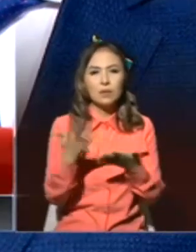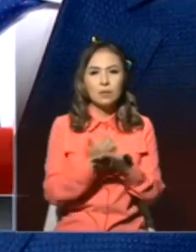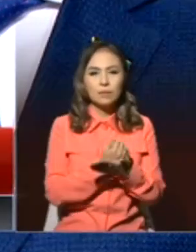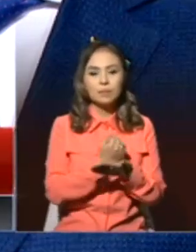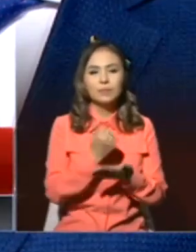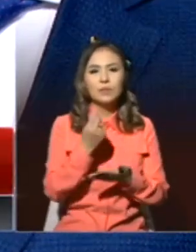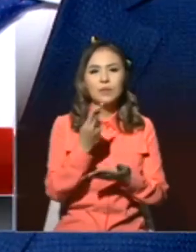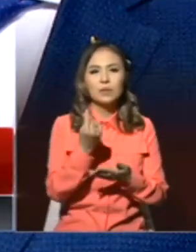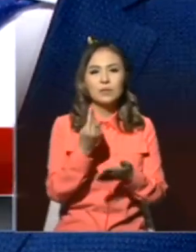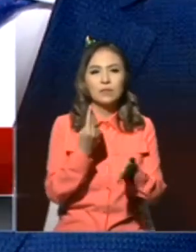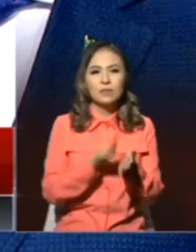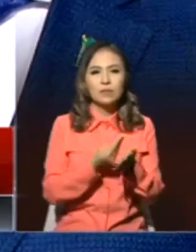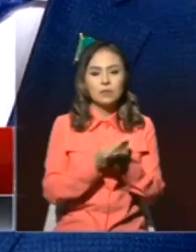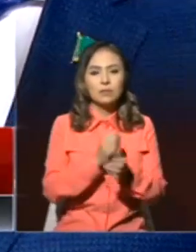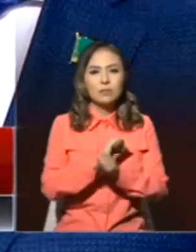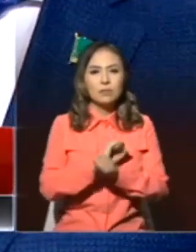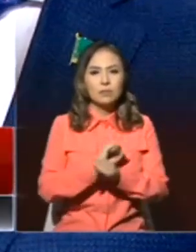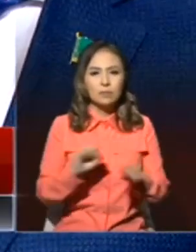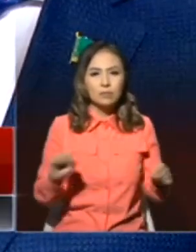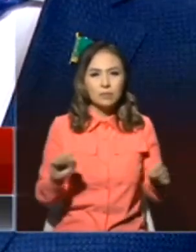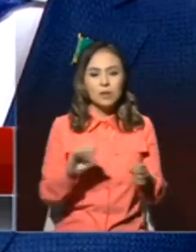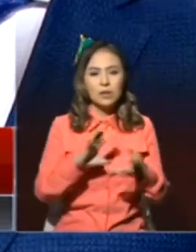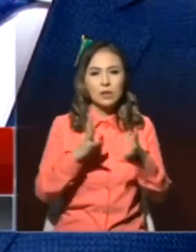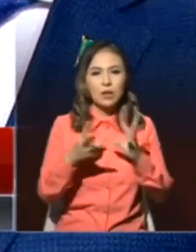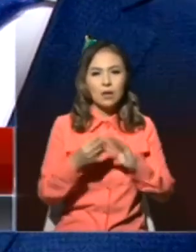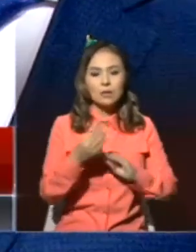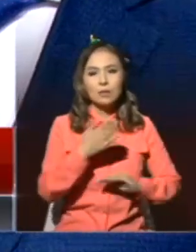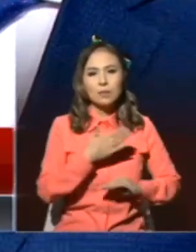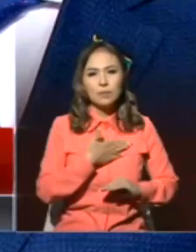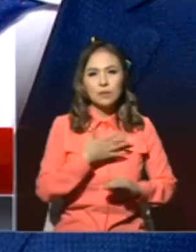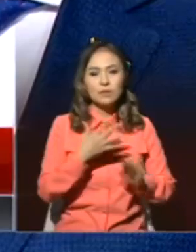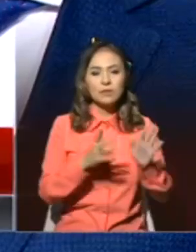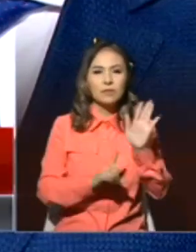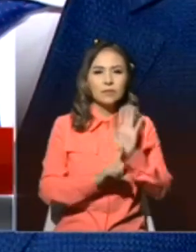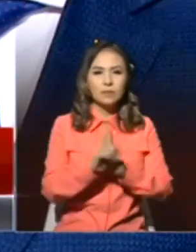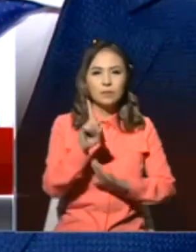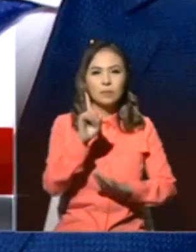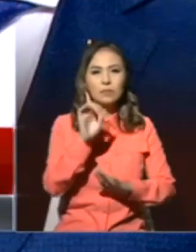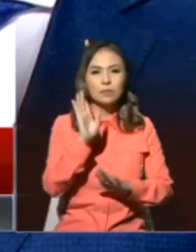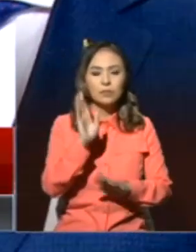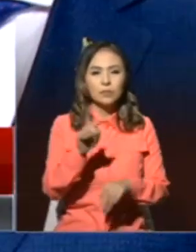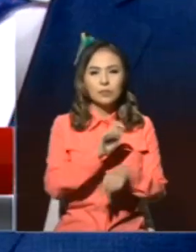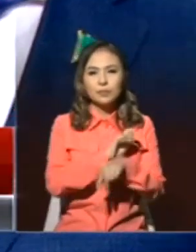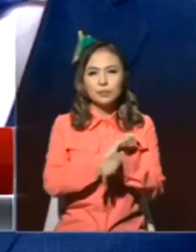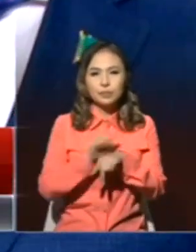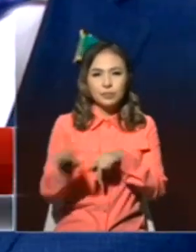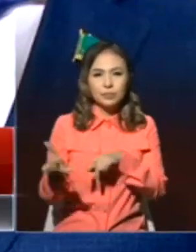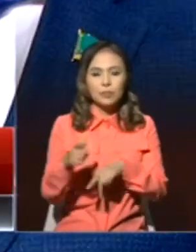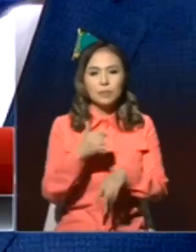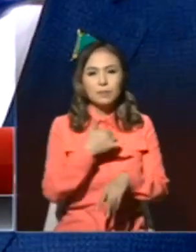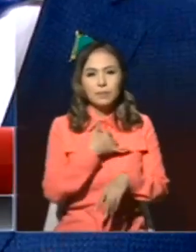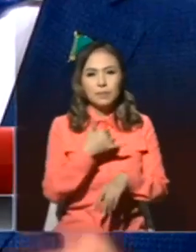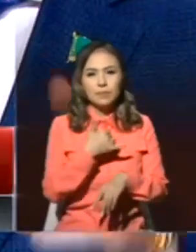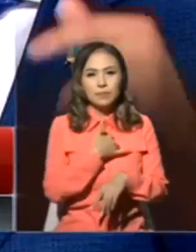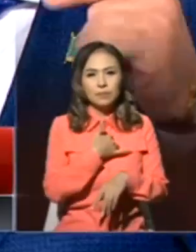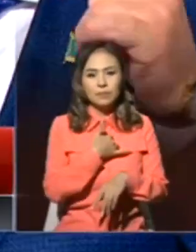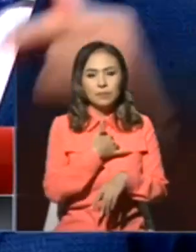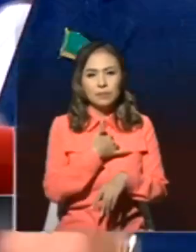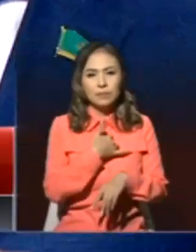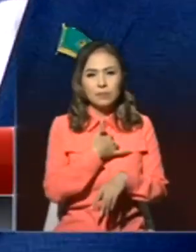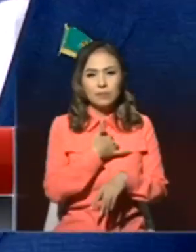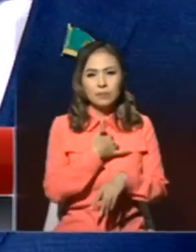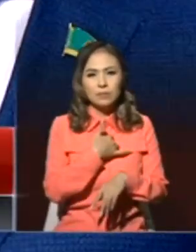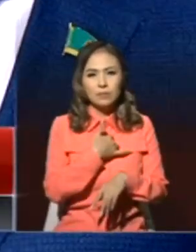қаржылық жағын ғана алға тартуға болмайды. Яғни біз егер осы бетімізде кете беретін боласақ, біз жаңағы